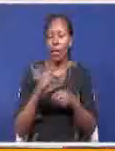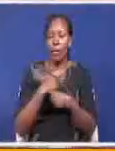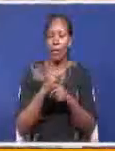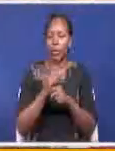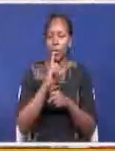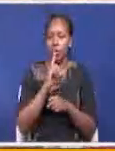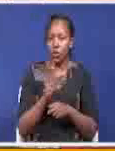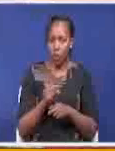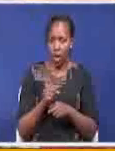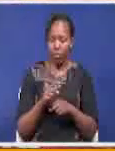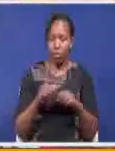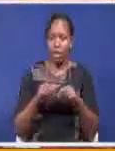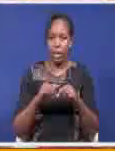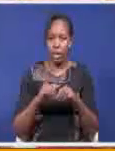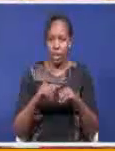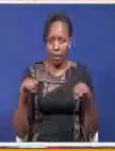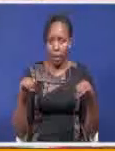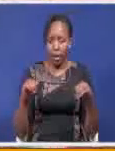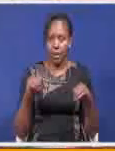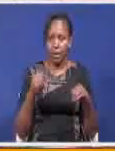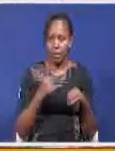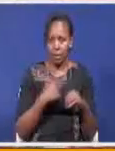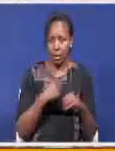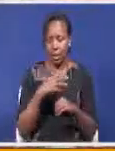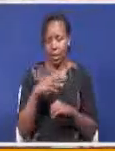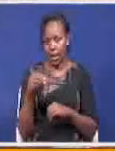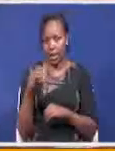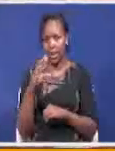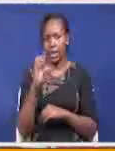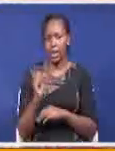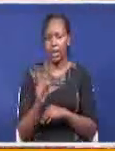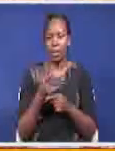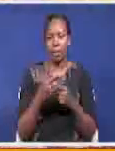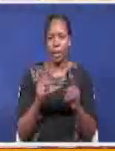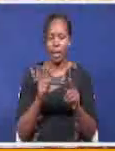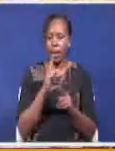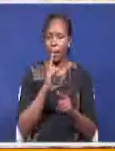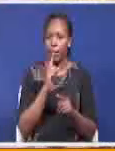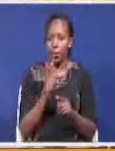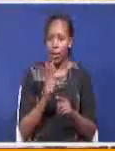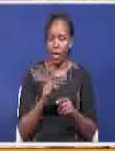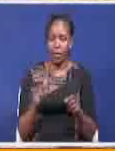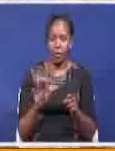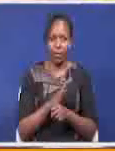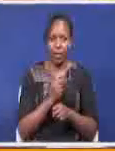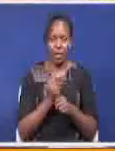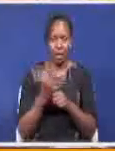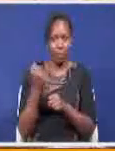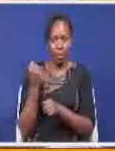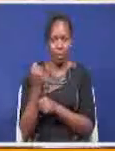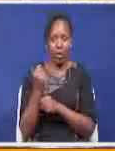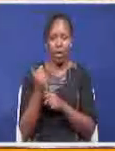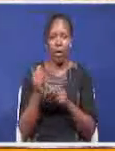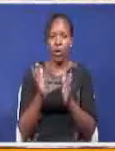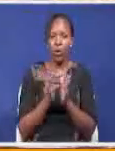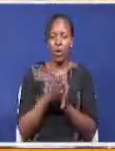pa gutwaragania. Shetani ashindwe. Oji morua yande rogamano emu ankana kazi. Chiringi na te chiringi. Muko